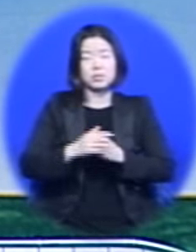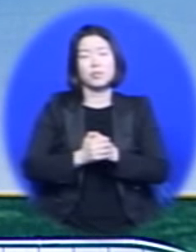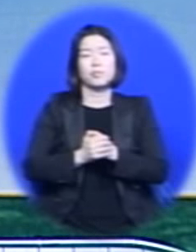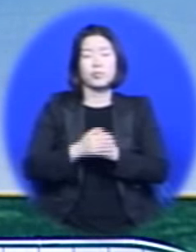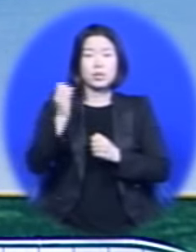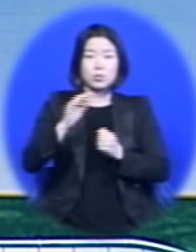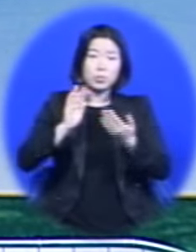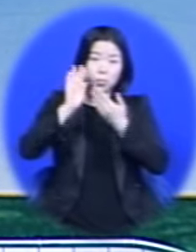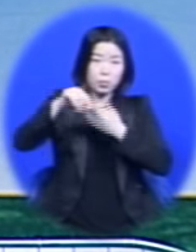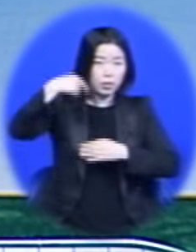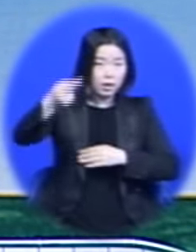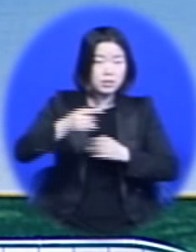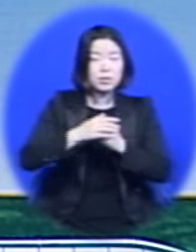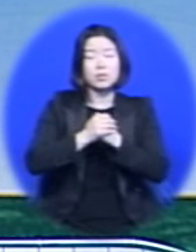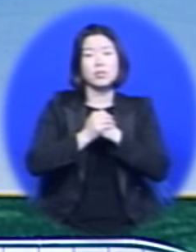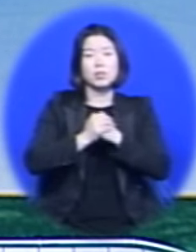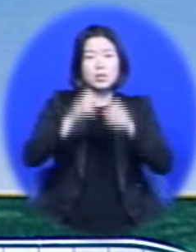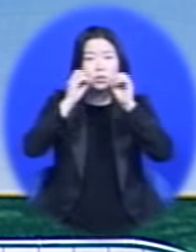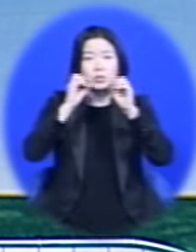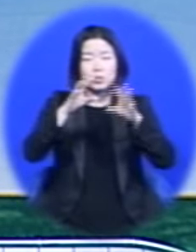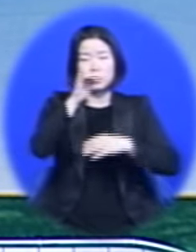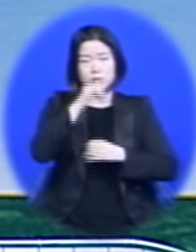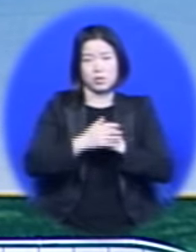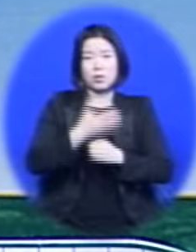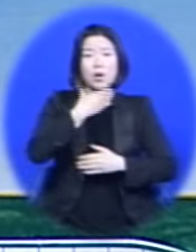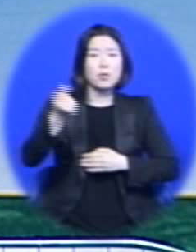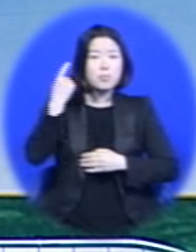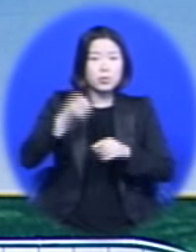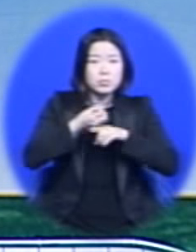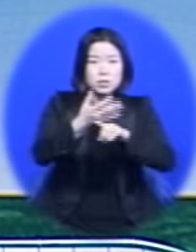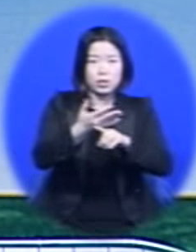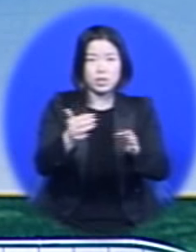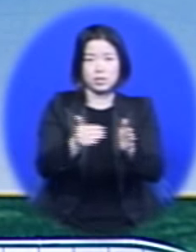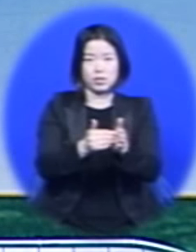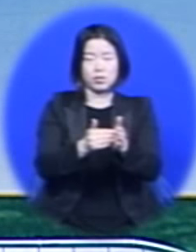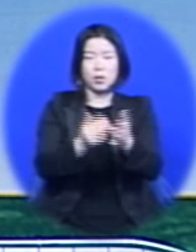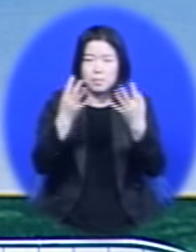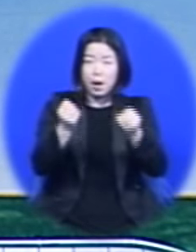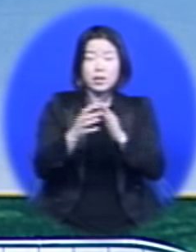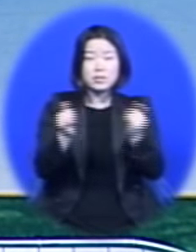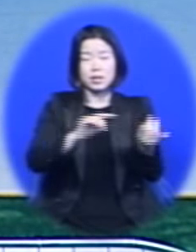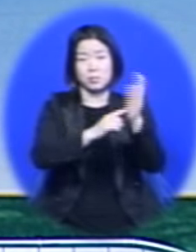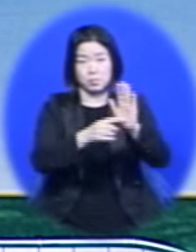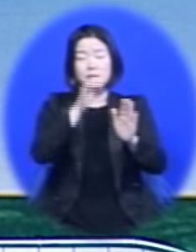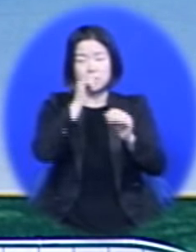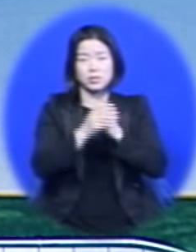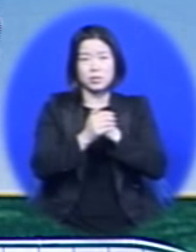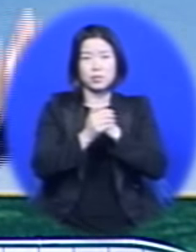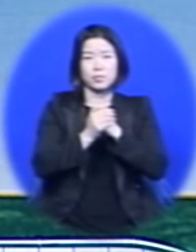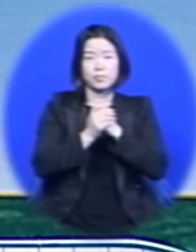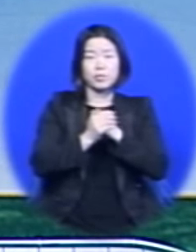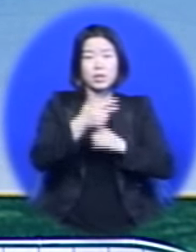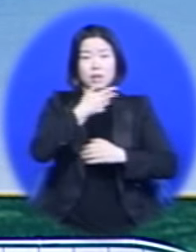그리고 나가서 전도했습니다. 복음을 전했습니다. 수많은 사람들이 반응했습니다. 영국 안에